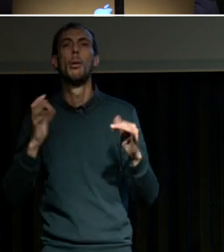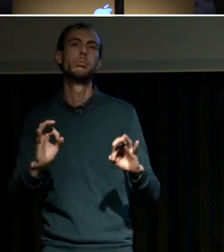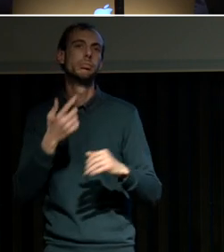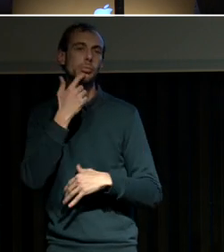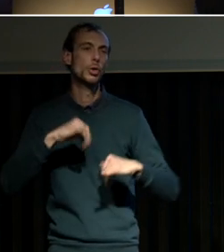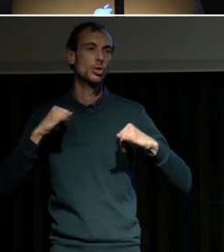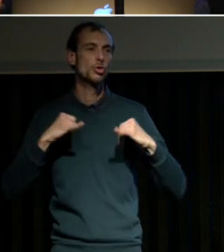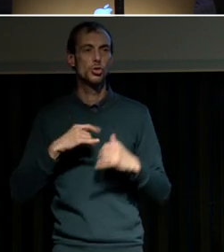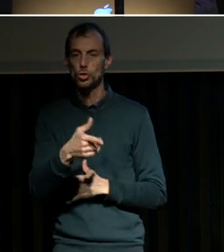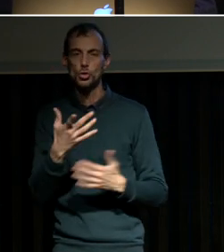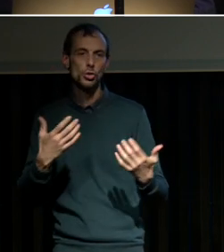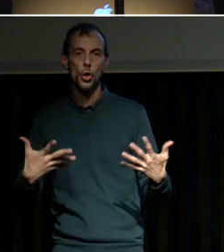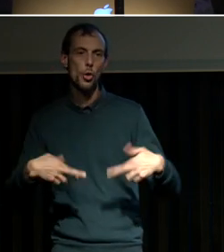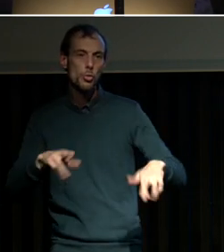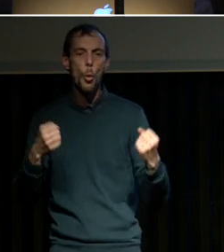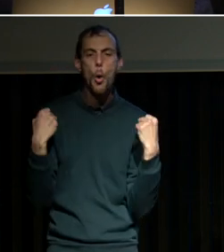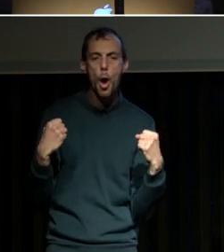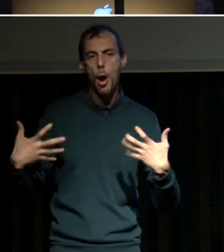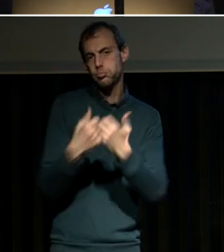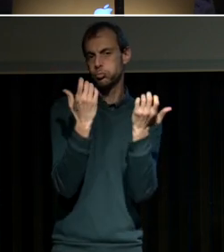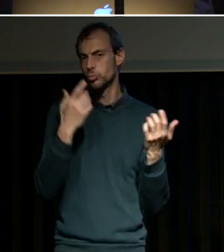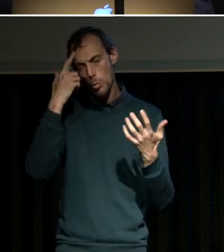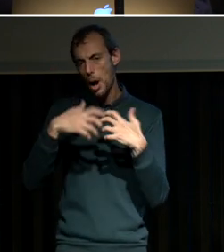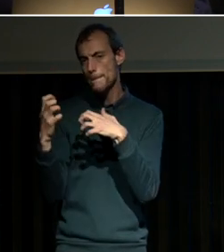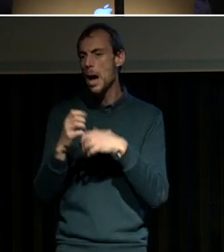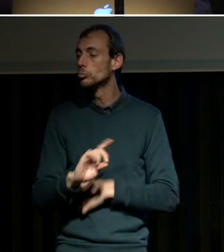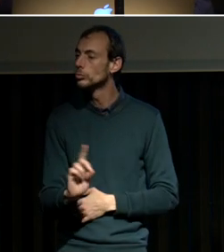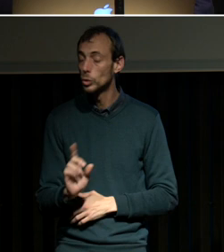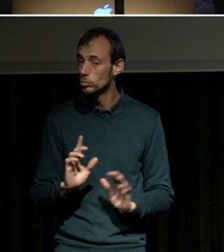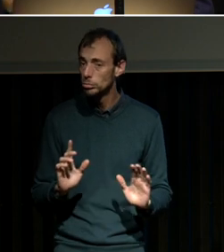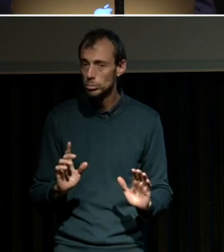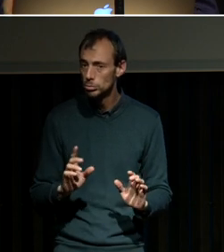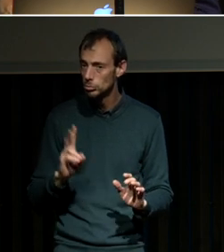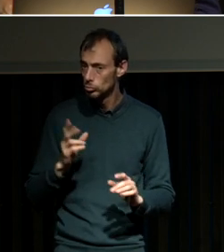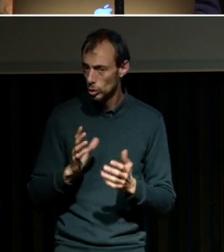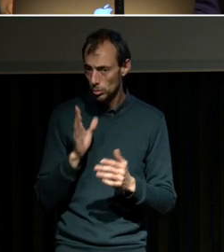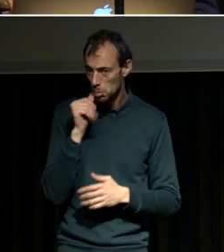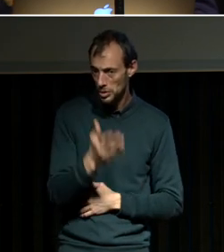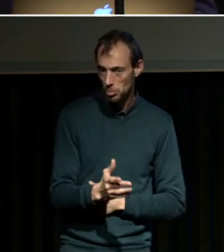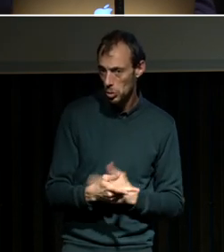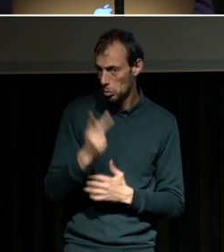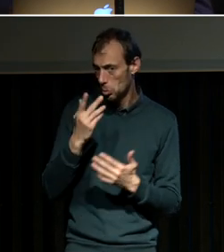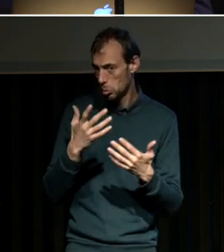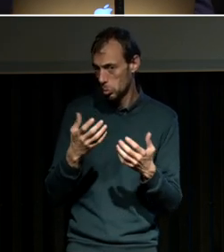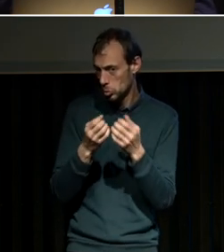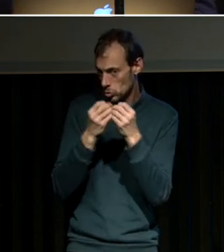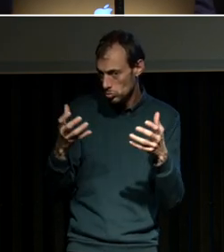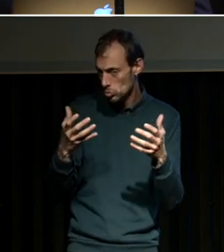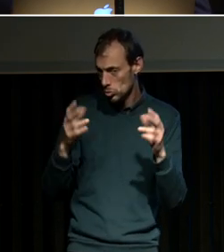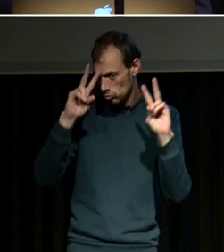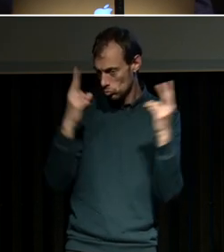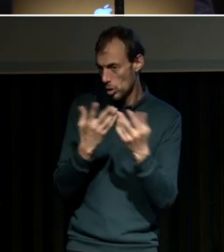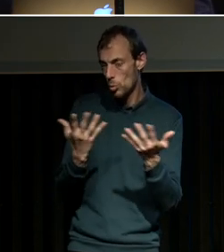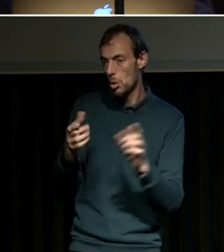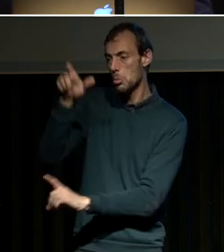Eh bien, pas du tout. Le profil type de la personne qui va donner en mort encéphalique, c'est plutôt une personne qui va avoir une soixantaine